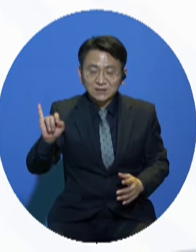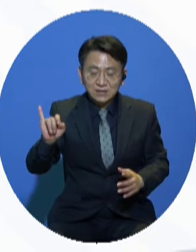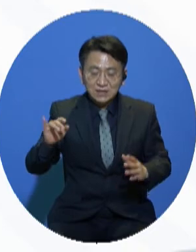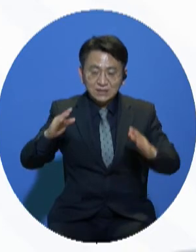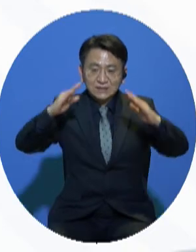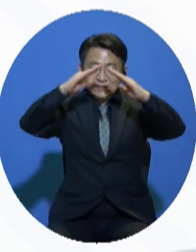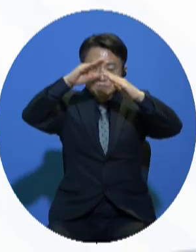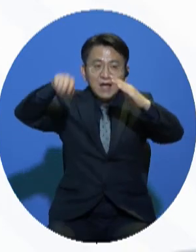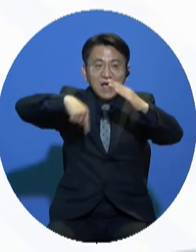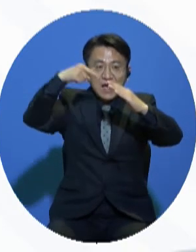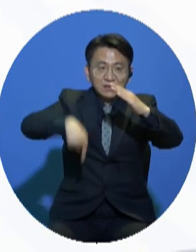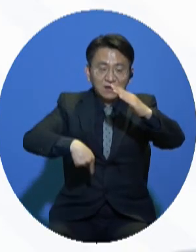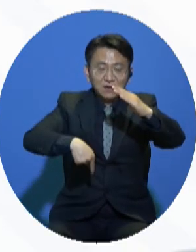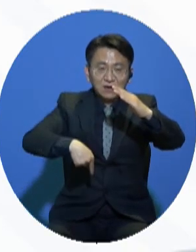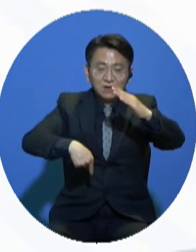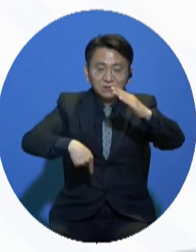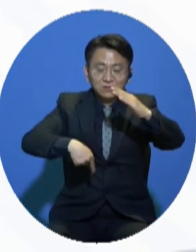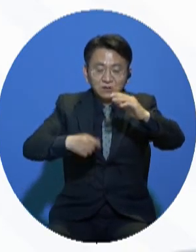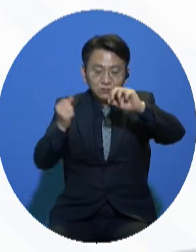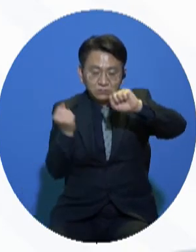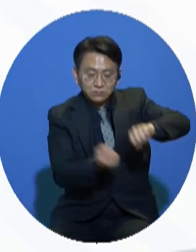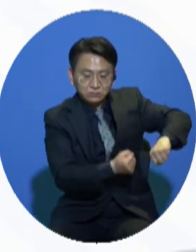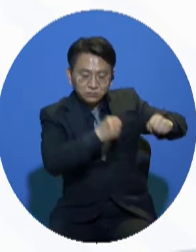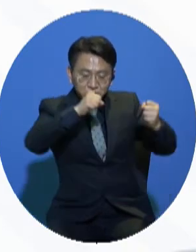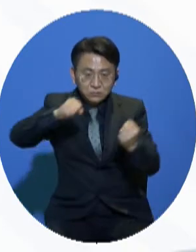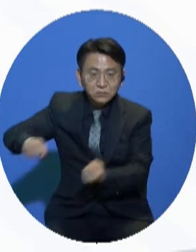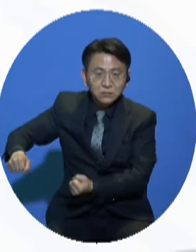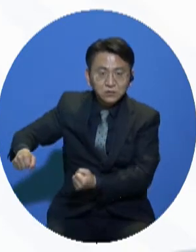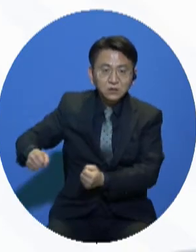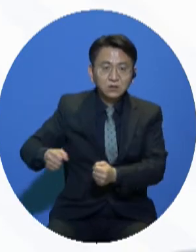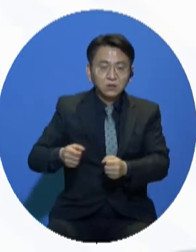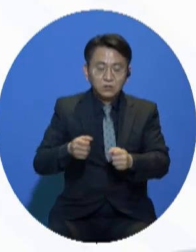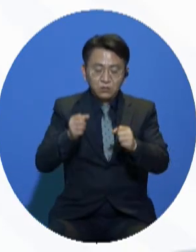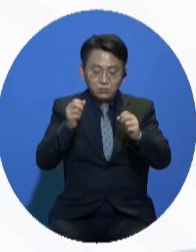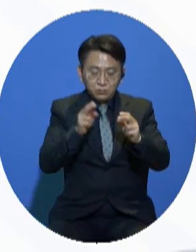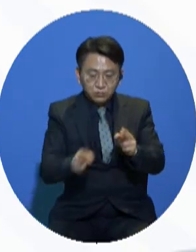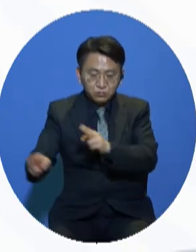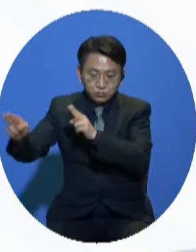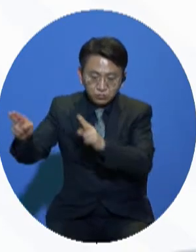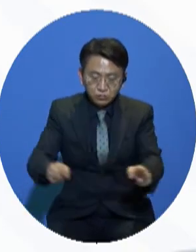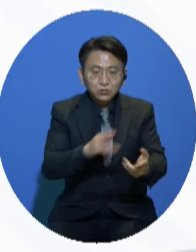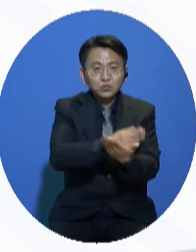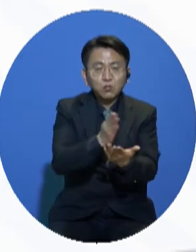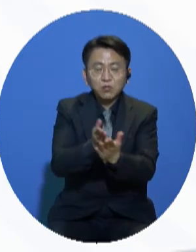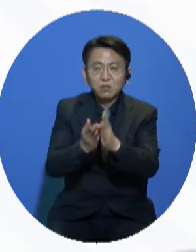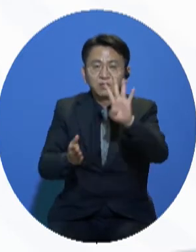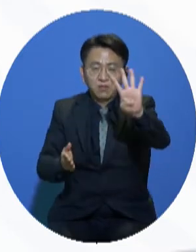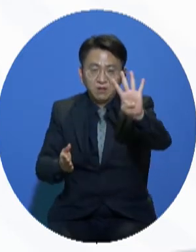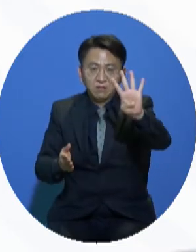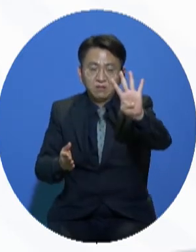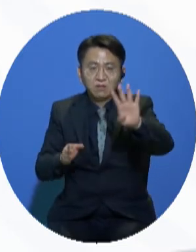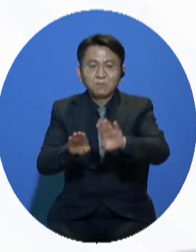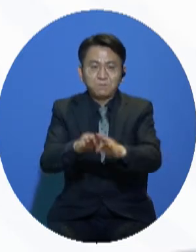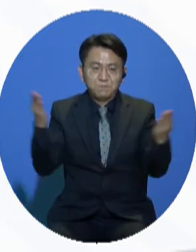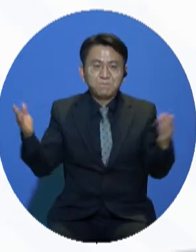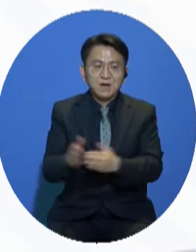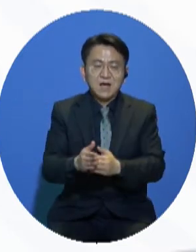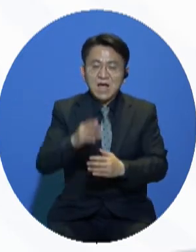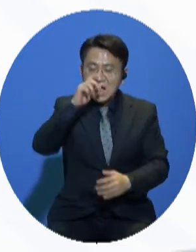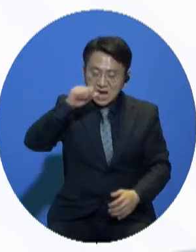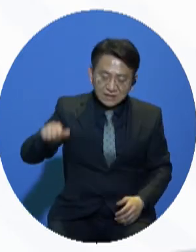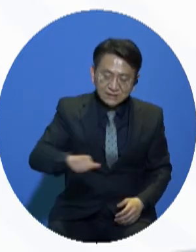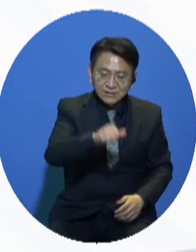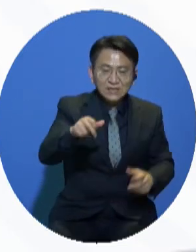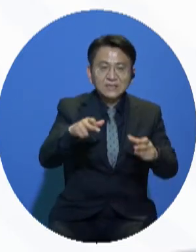실내 경기장에서 4개의 종목, 동계 종목 대회를 개최했습니다. 아시아